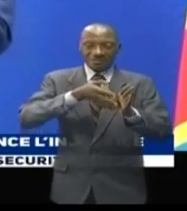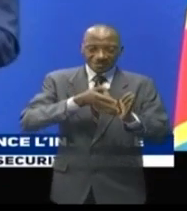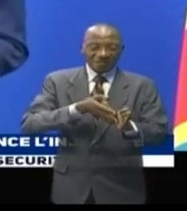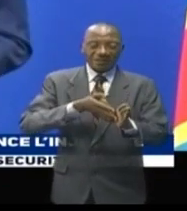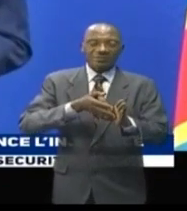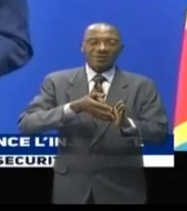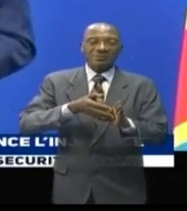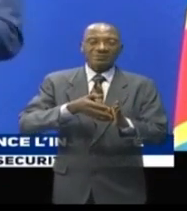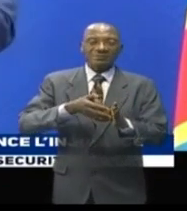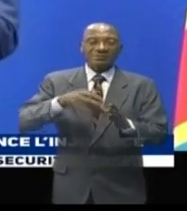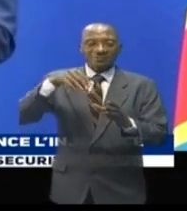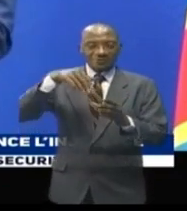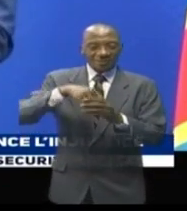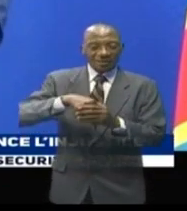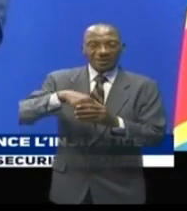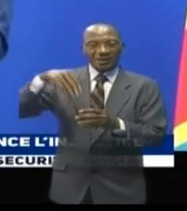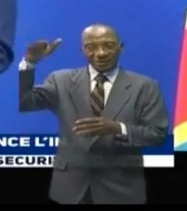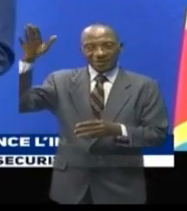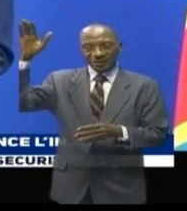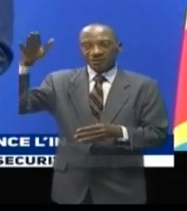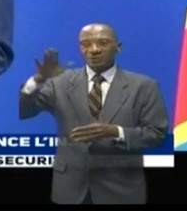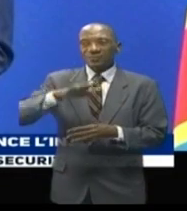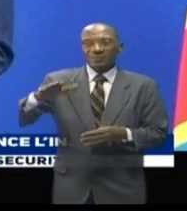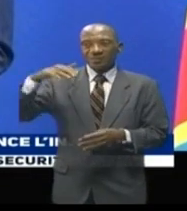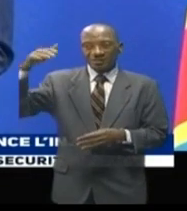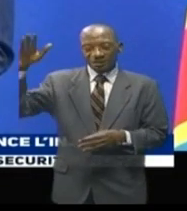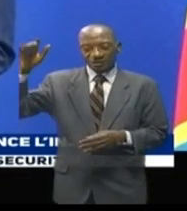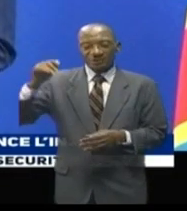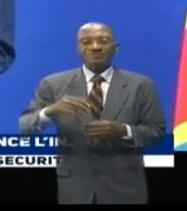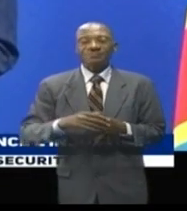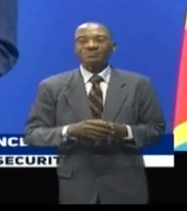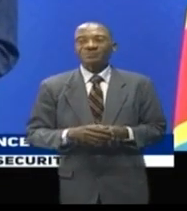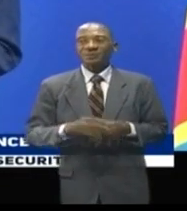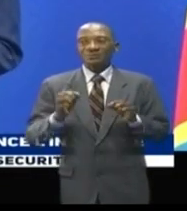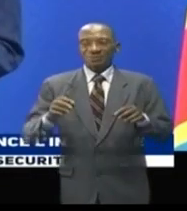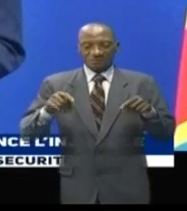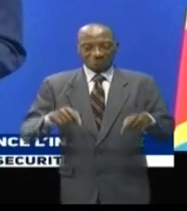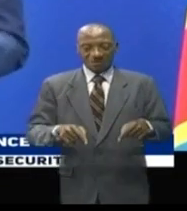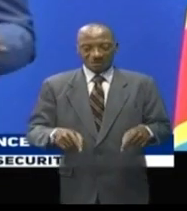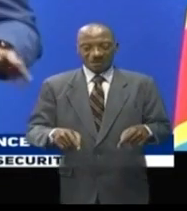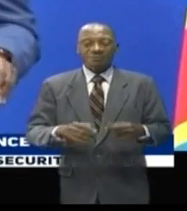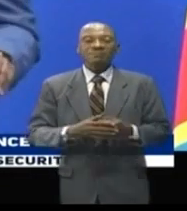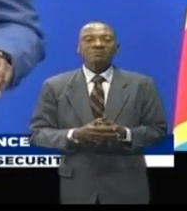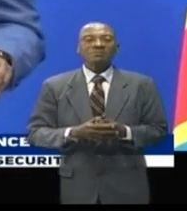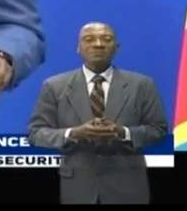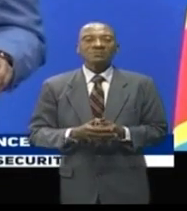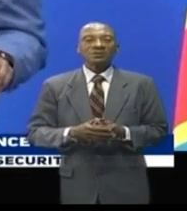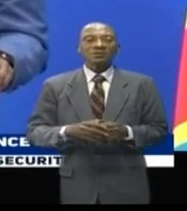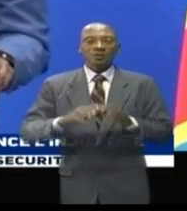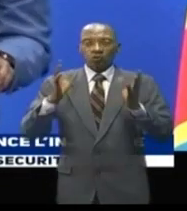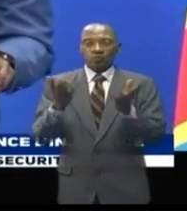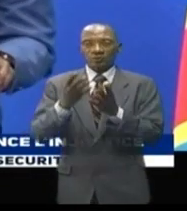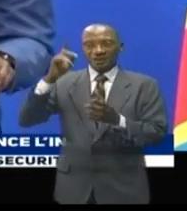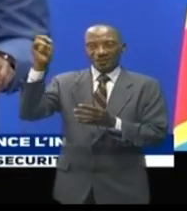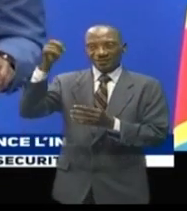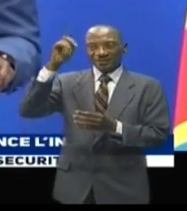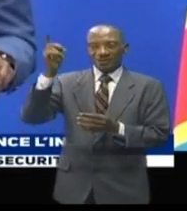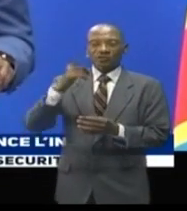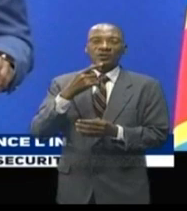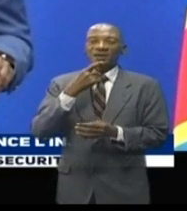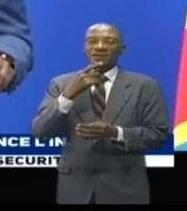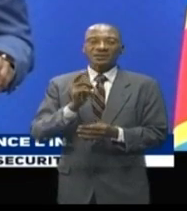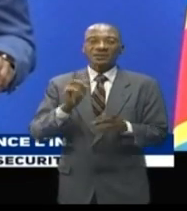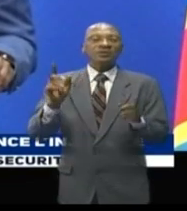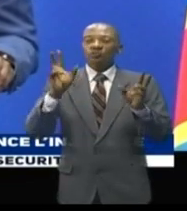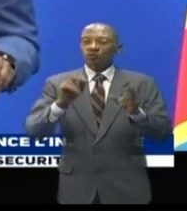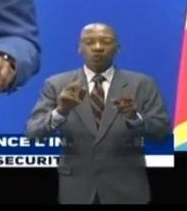c'est une injustice inadmissible inadmissible nous demandons aux Nations Unies de lever carrément